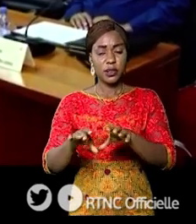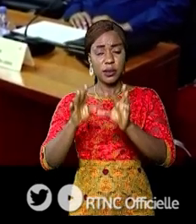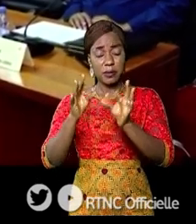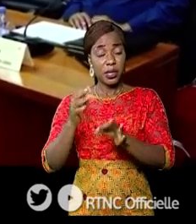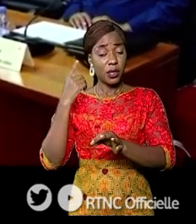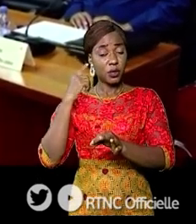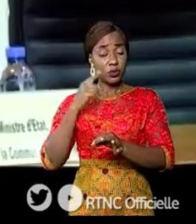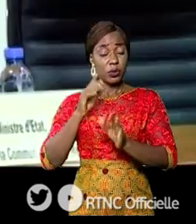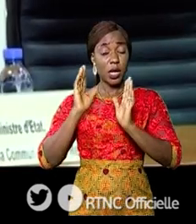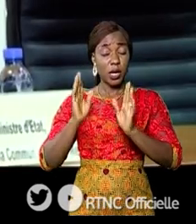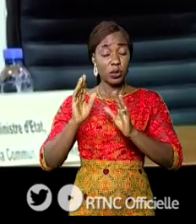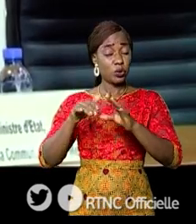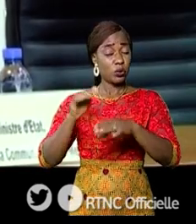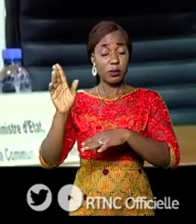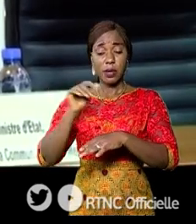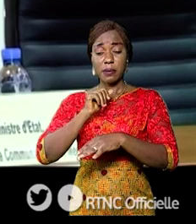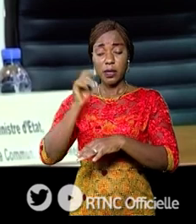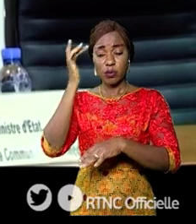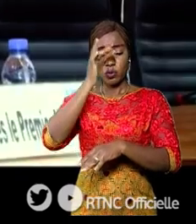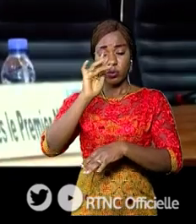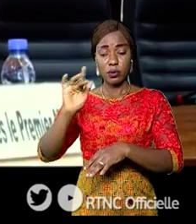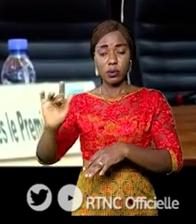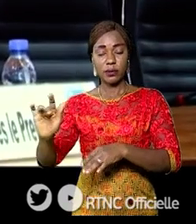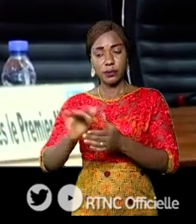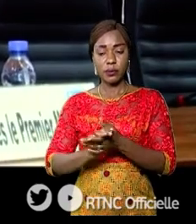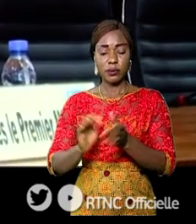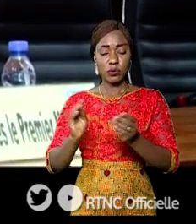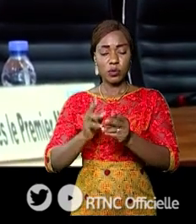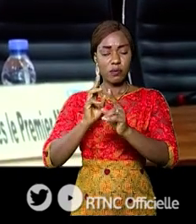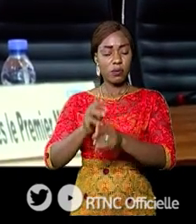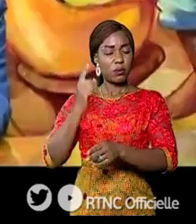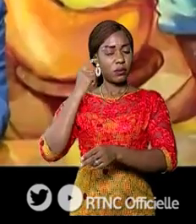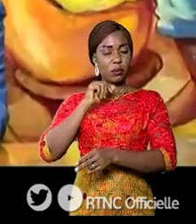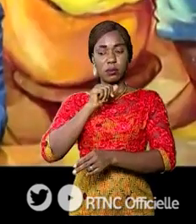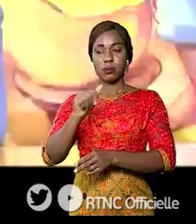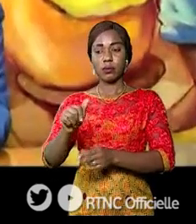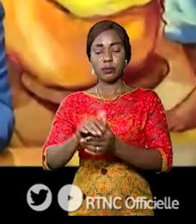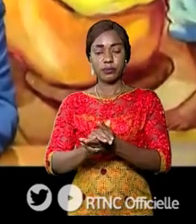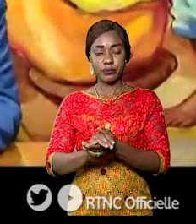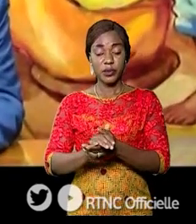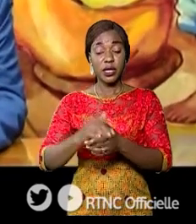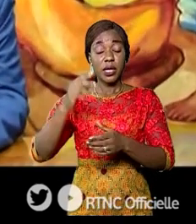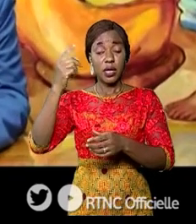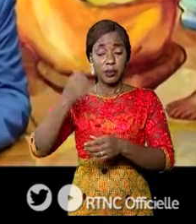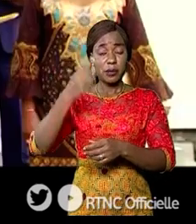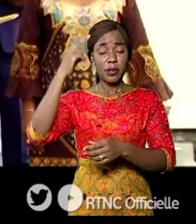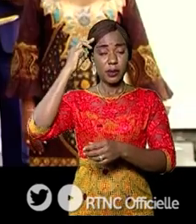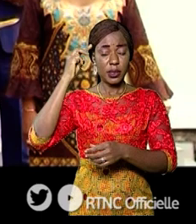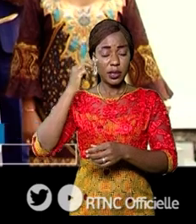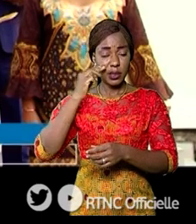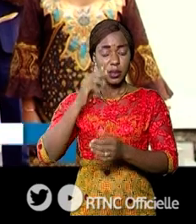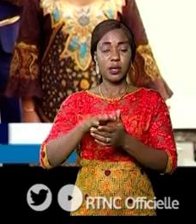vies fauchées pour ces actes barbares, le chef du gouvernement exprime ses profonds regrets. Le Premier ministre saisit